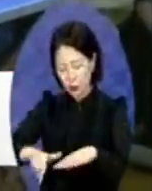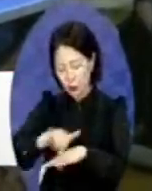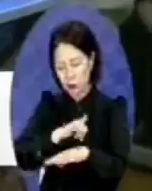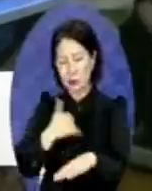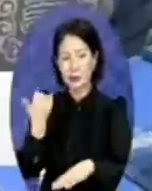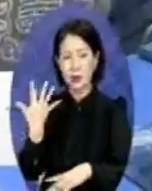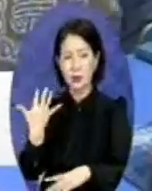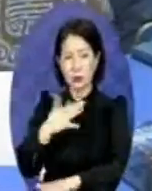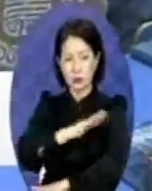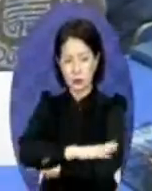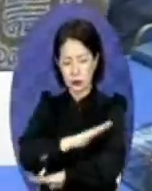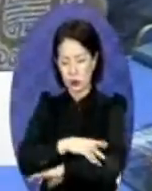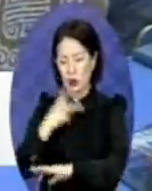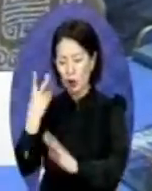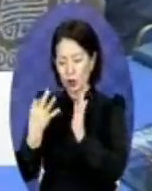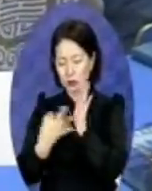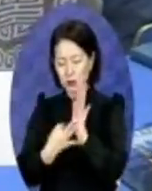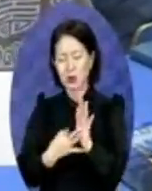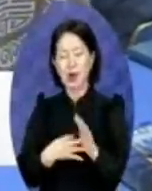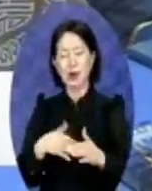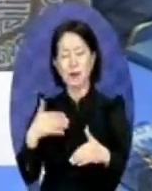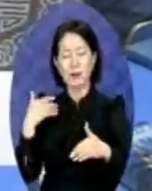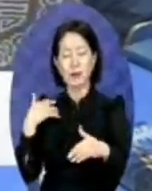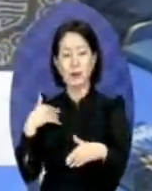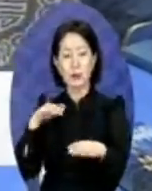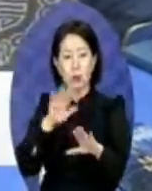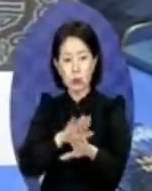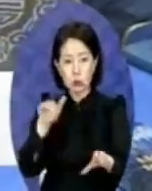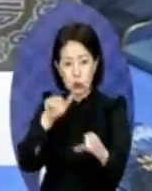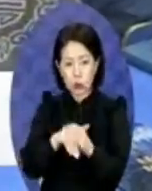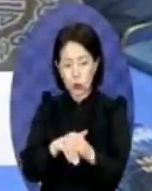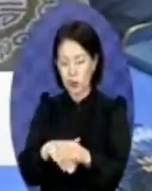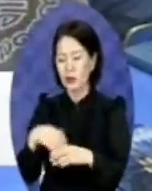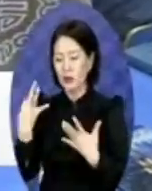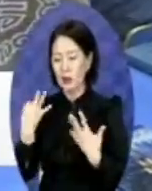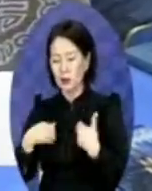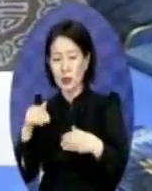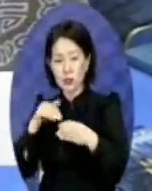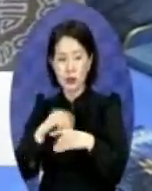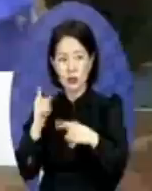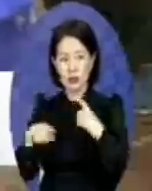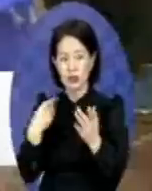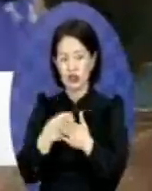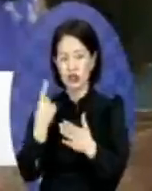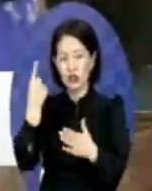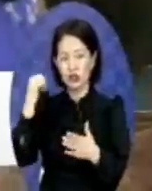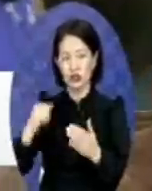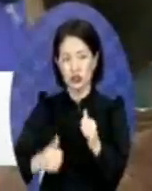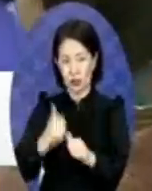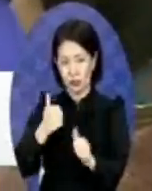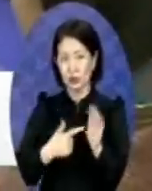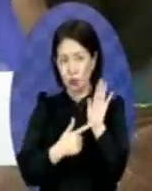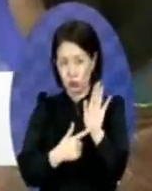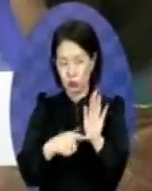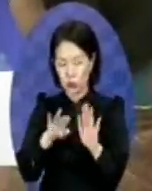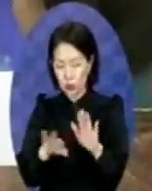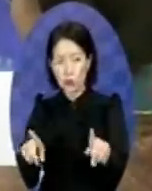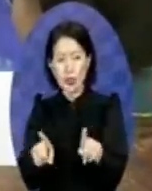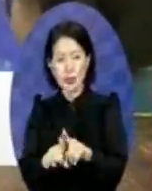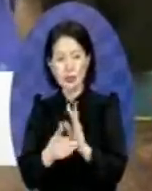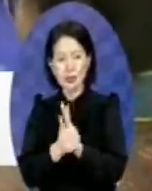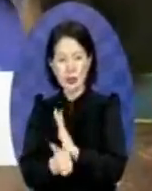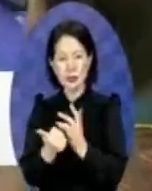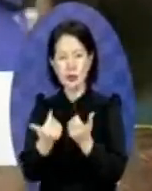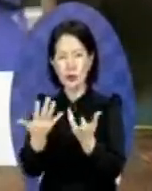сургуулийн 28 сурагч, 8 багш оролцож өндөр амжилт үзүүлсний нэг жишээ нь 11-р сургуулийн сурагчид байлаа. Уг нь энэ сурагчид шиг чадварлаг